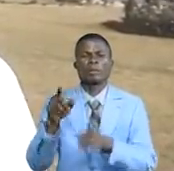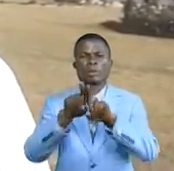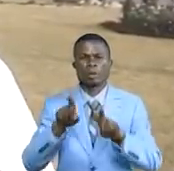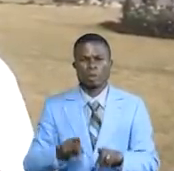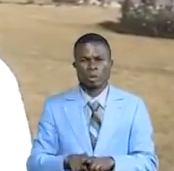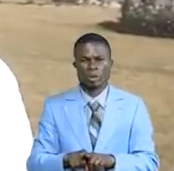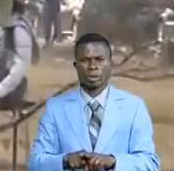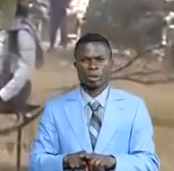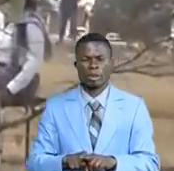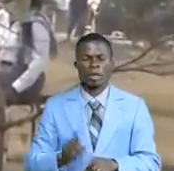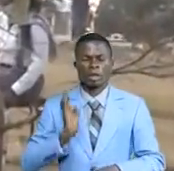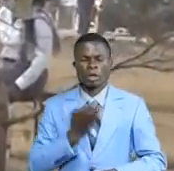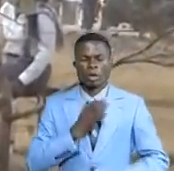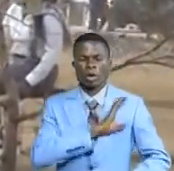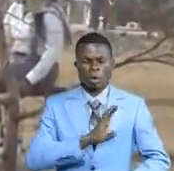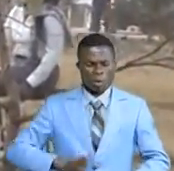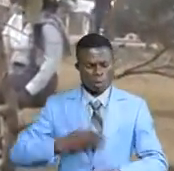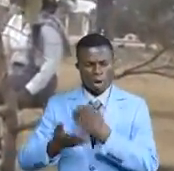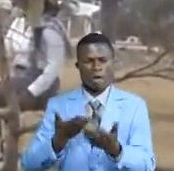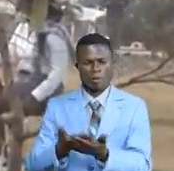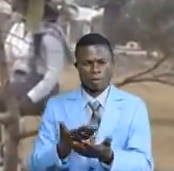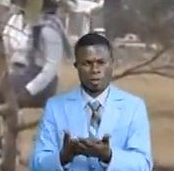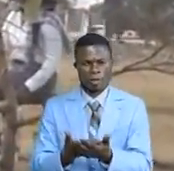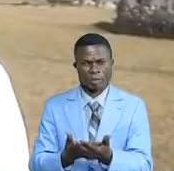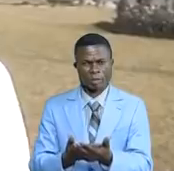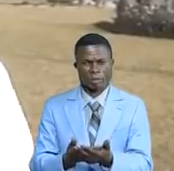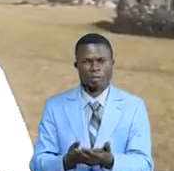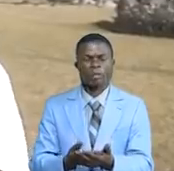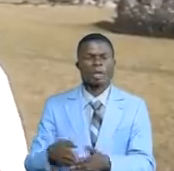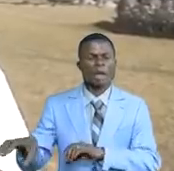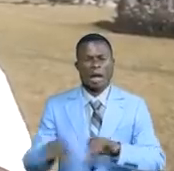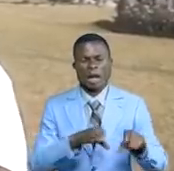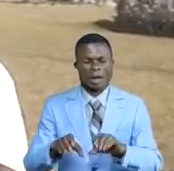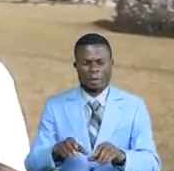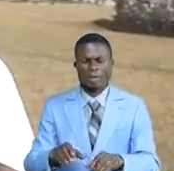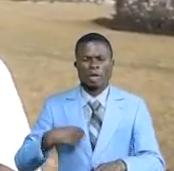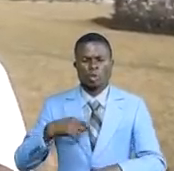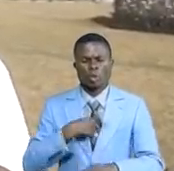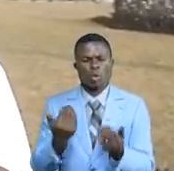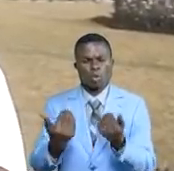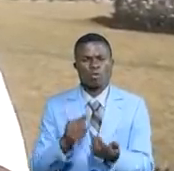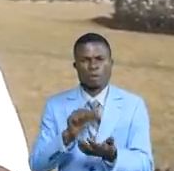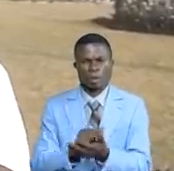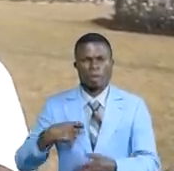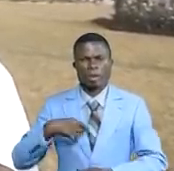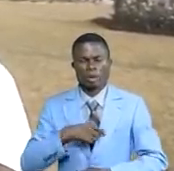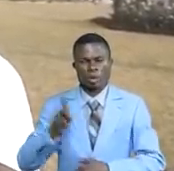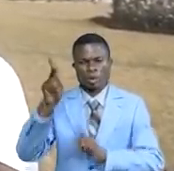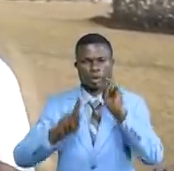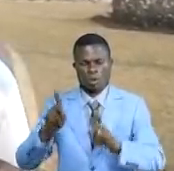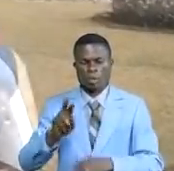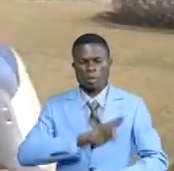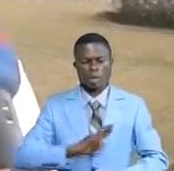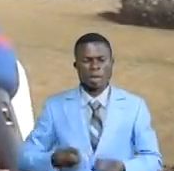que notre bourgmestre est là en train de faire parce que ce sont les actes que nous sommes là en train de chercher, nous qui sommes la population de la